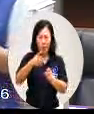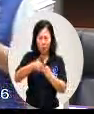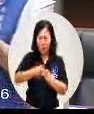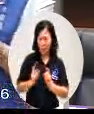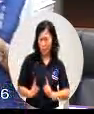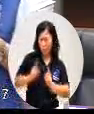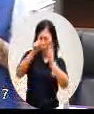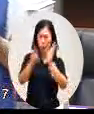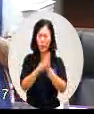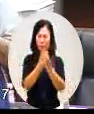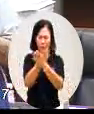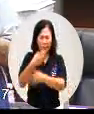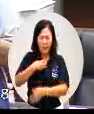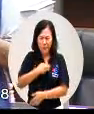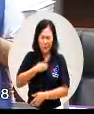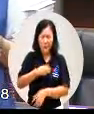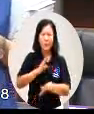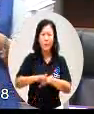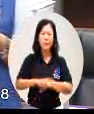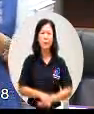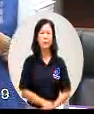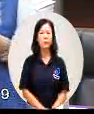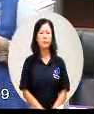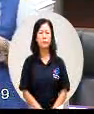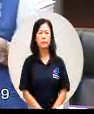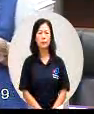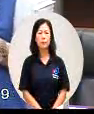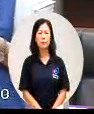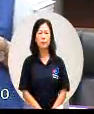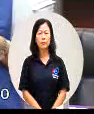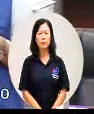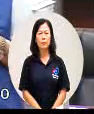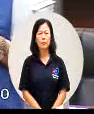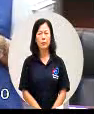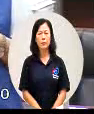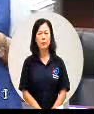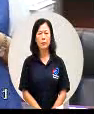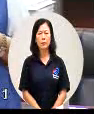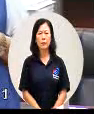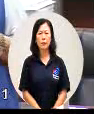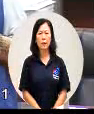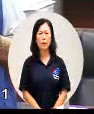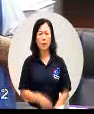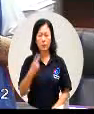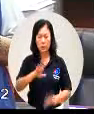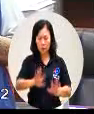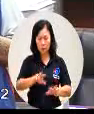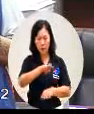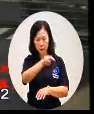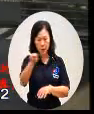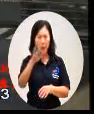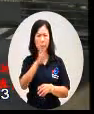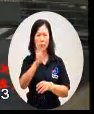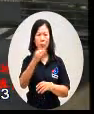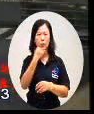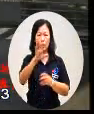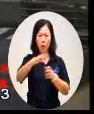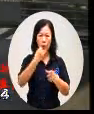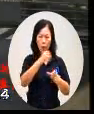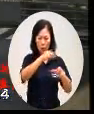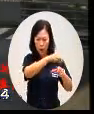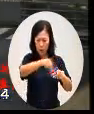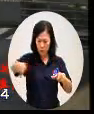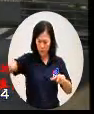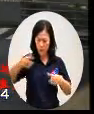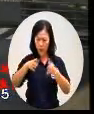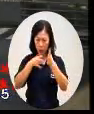怕，很不爽，哦，所以再下一张，正看到的是这叫做从由西向东的